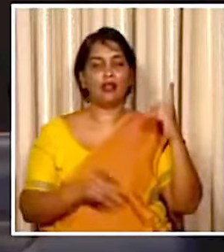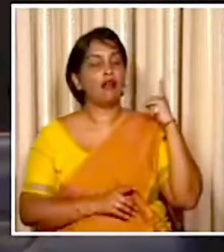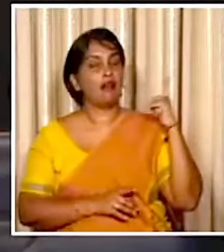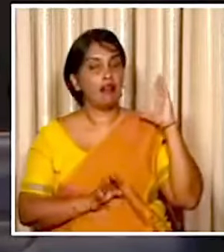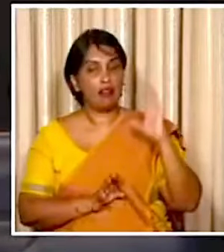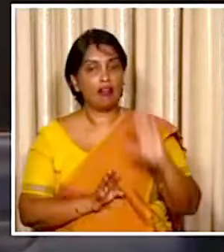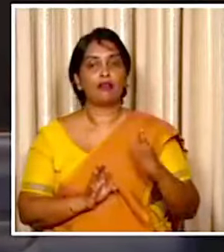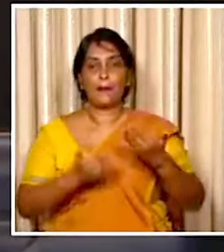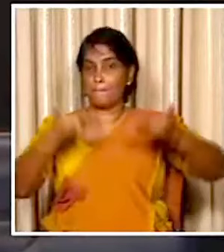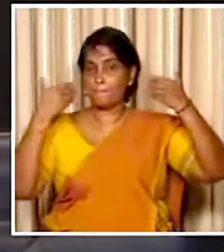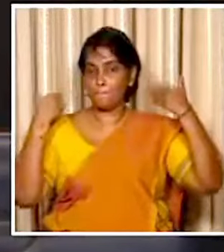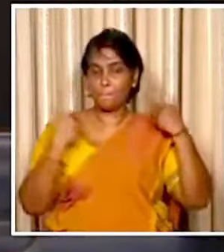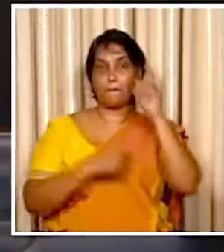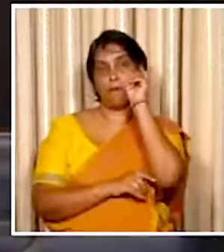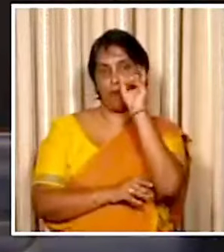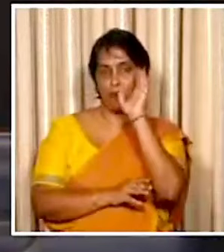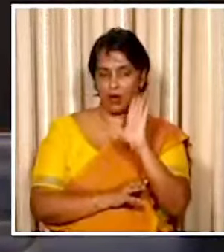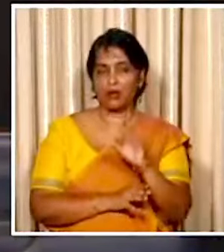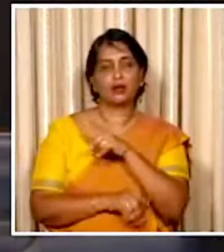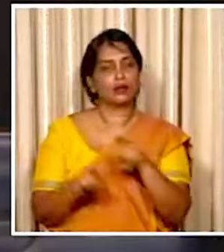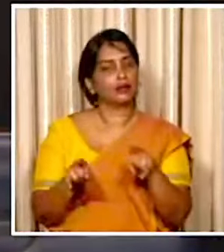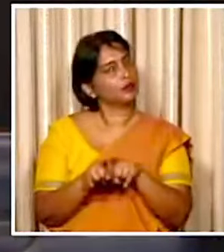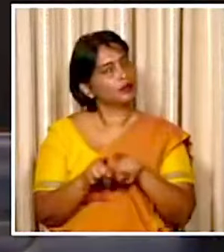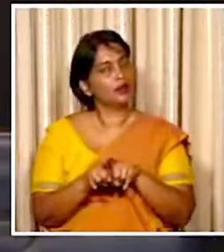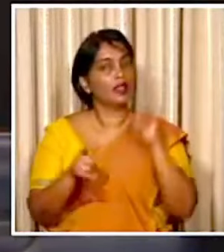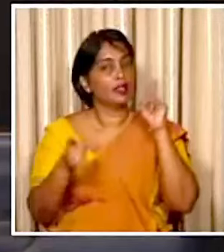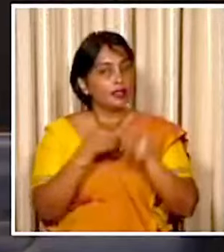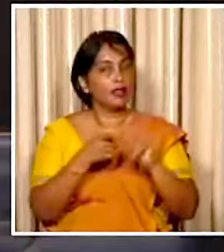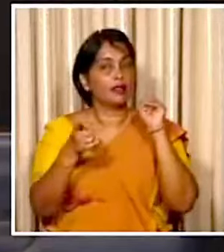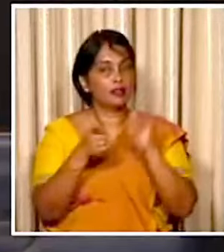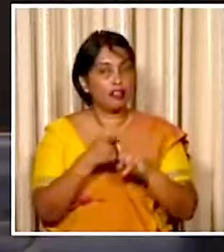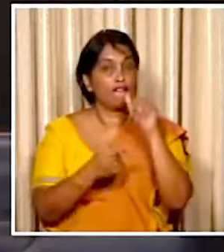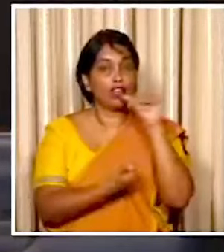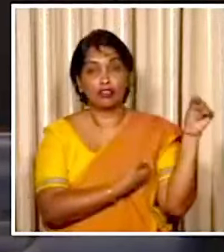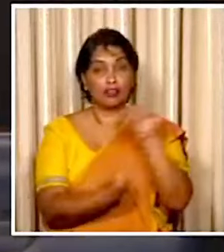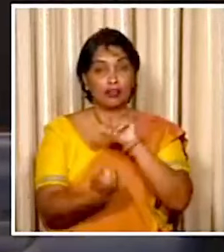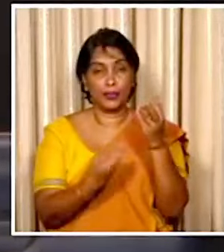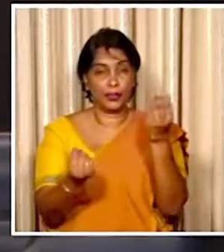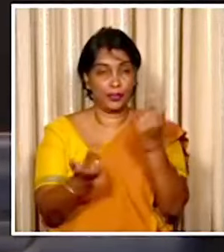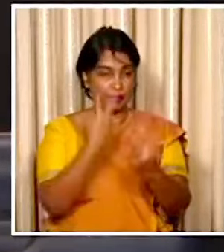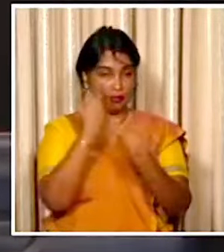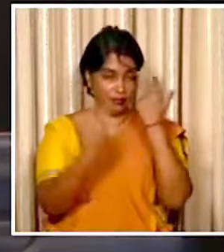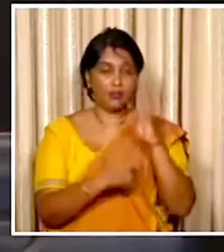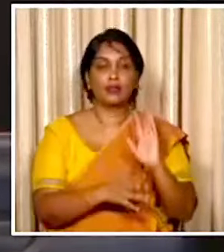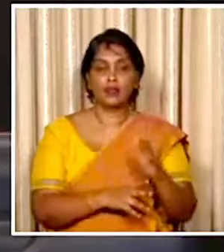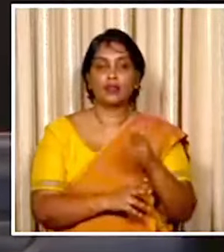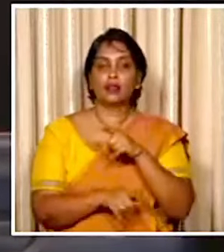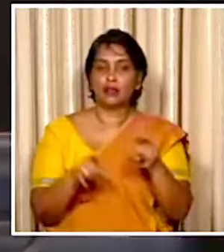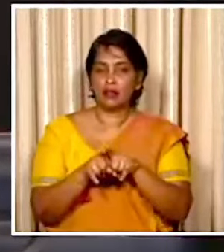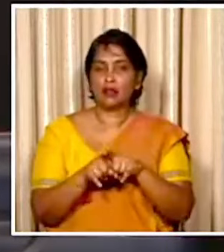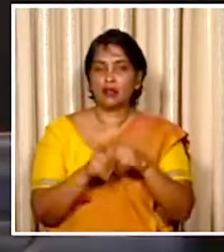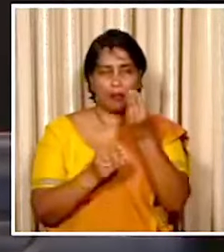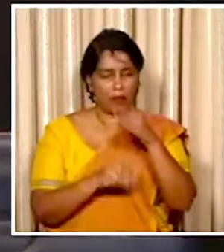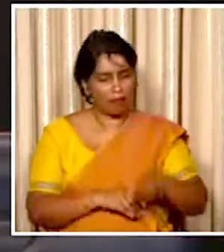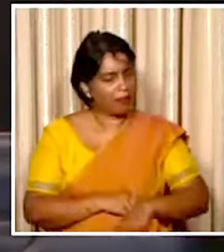ඉඳලා එතනින් පිටිපස්සේ තමයි නරඹන්නෝ ඉන්න ඕනේ. ඒ වගේම තරගෙන් තරගයට වතුර දාන්න ඕන දොවිලි තියෙනවා නම්. ඒ වගේම සාමාන්‍ය සුළු බෙන්ඩ්